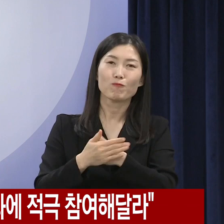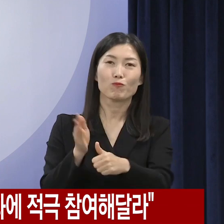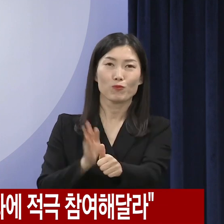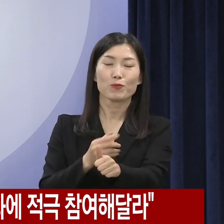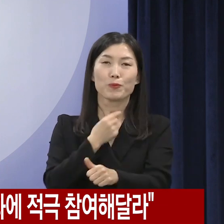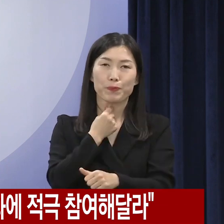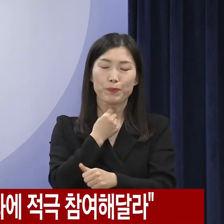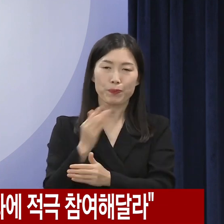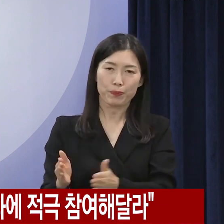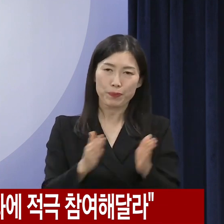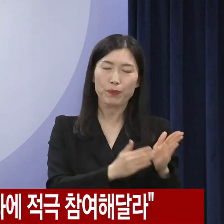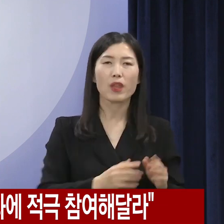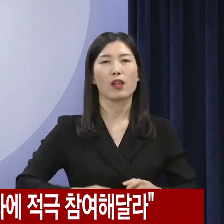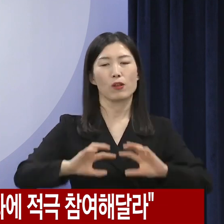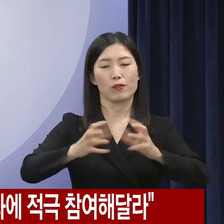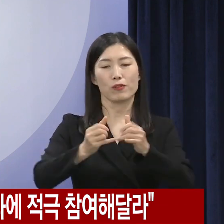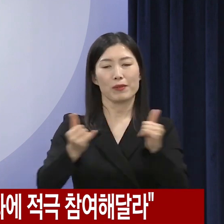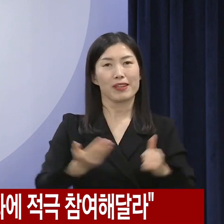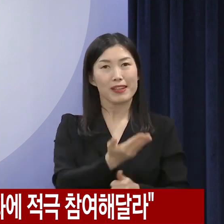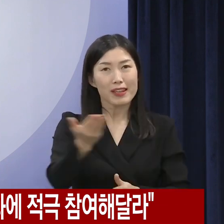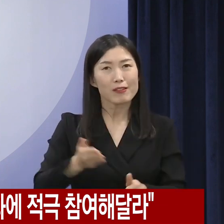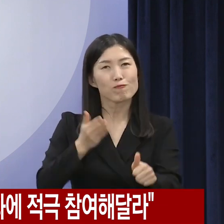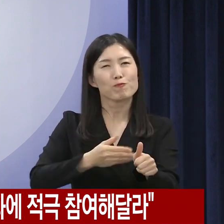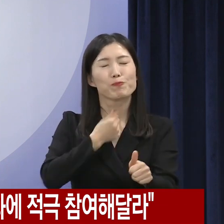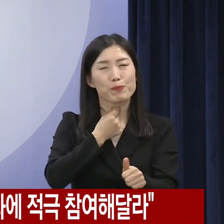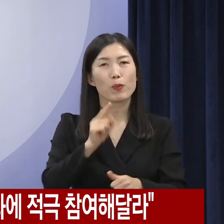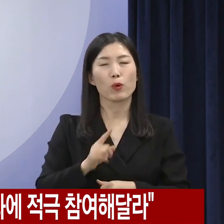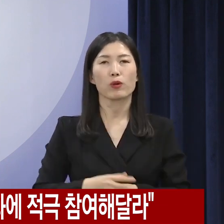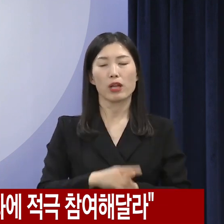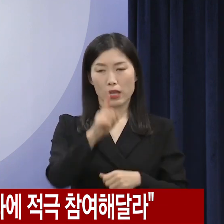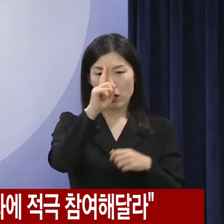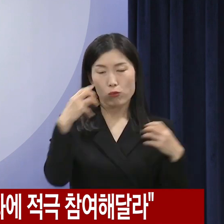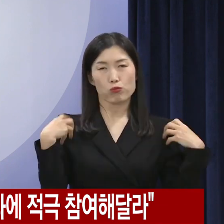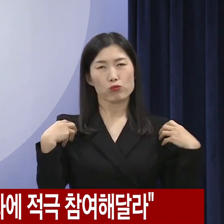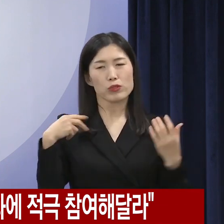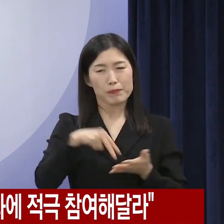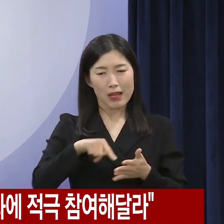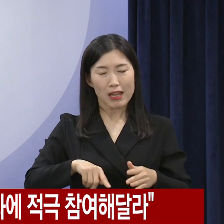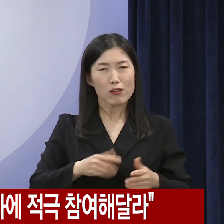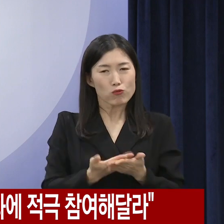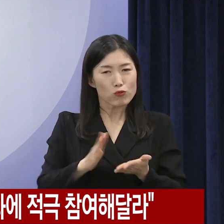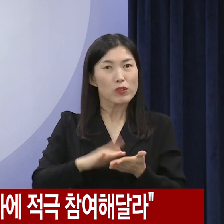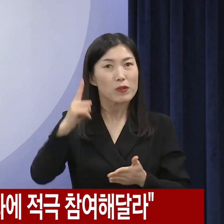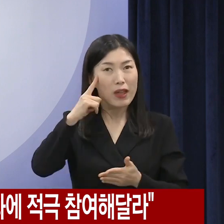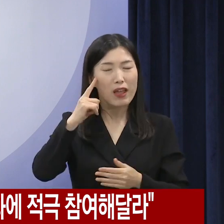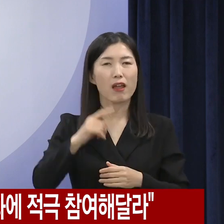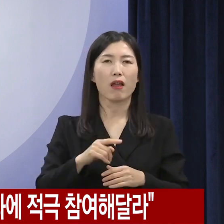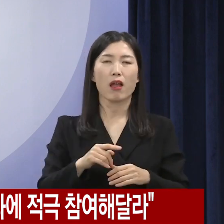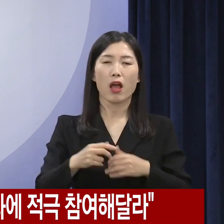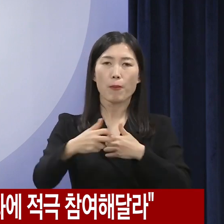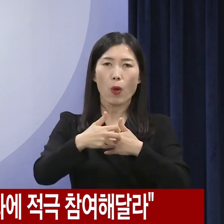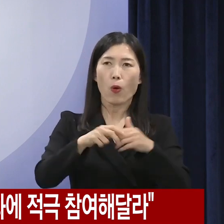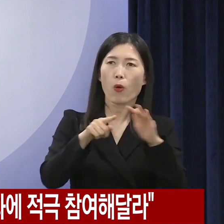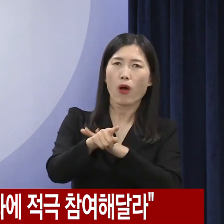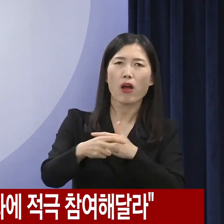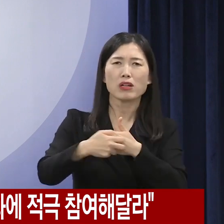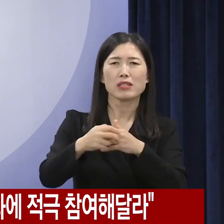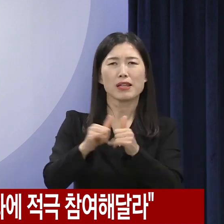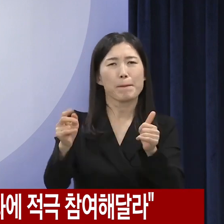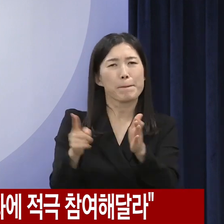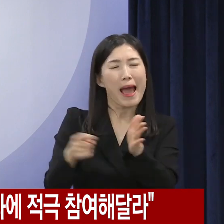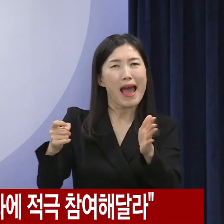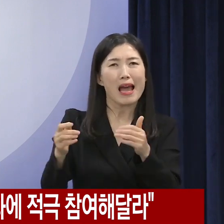국민 여러분들께도 말씀드립니다. 정부는 제때 치료받지 못해 생명과 건강이 위협되는